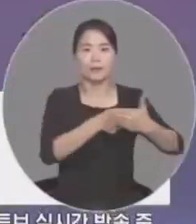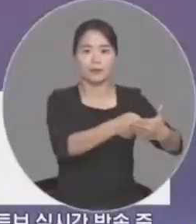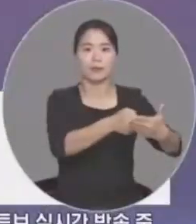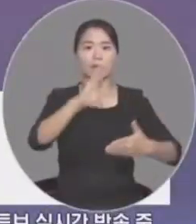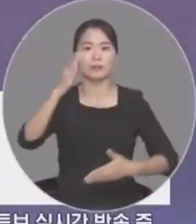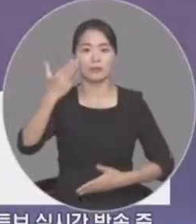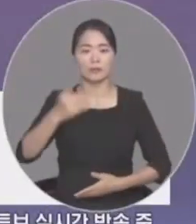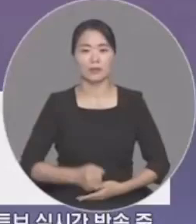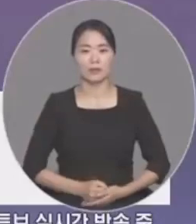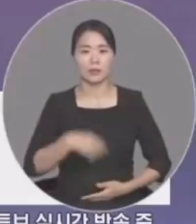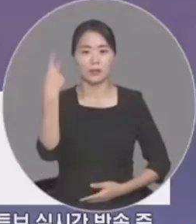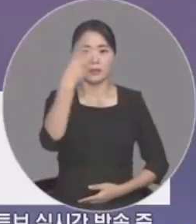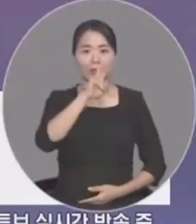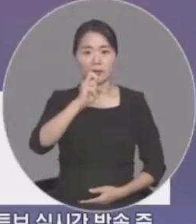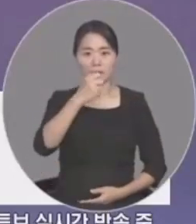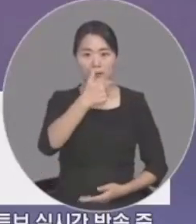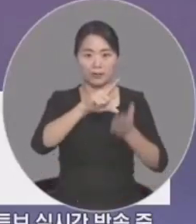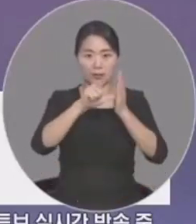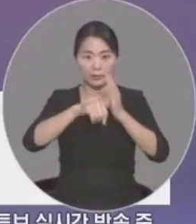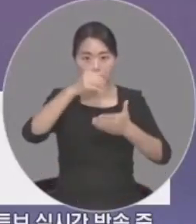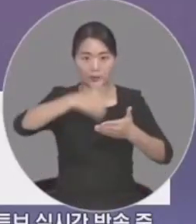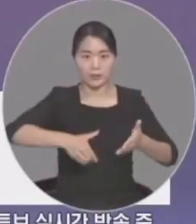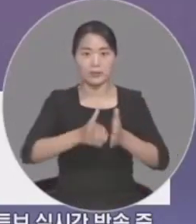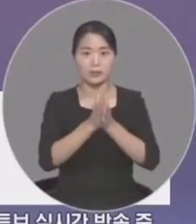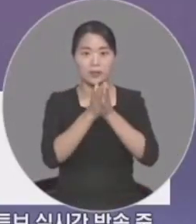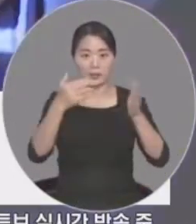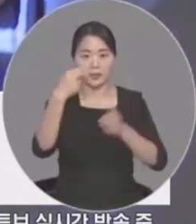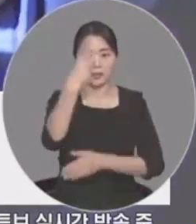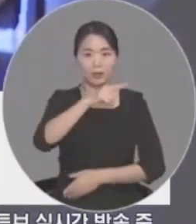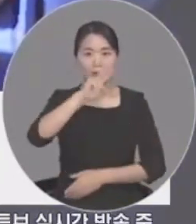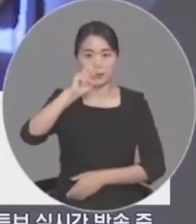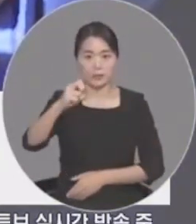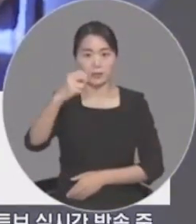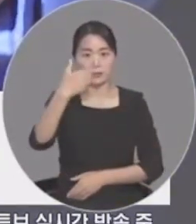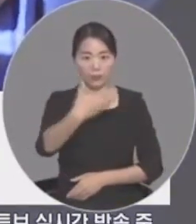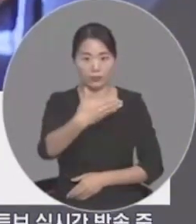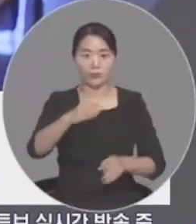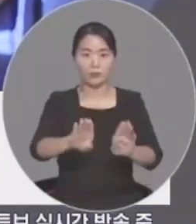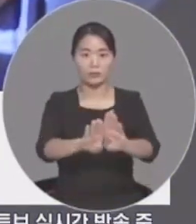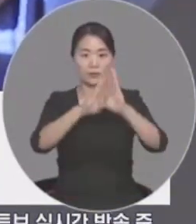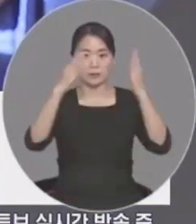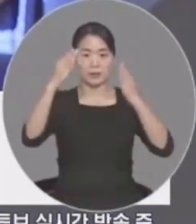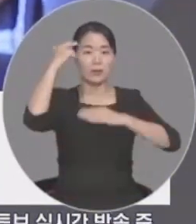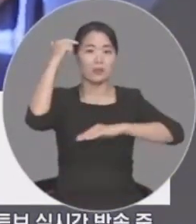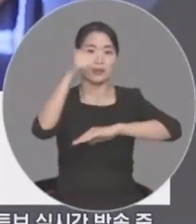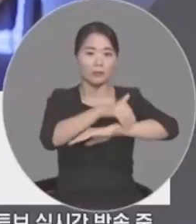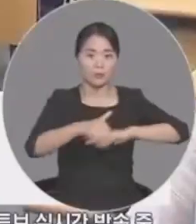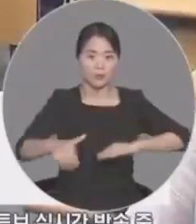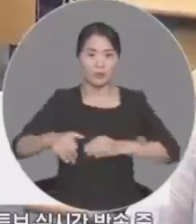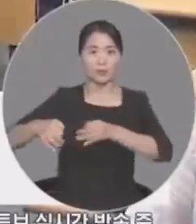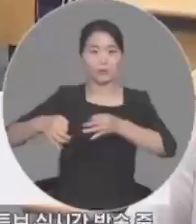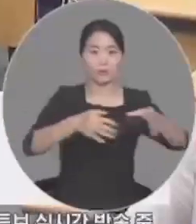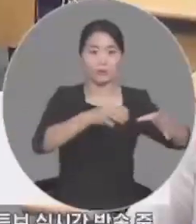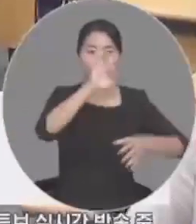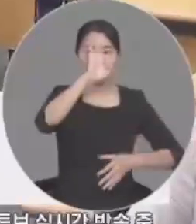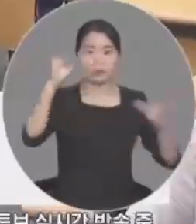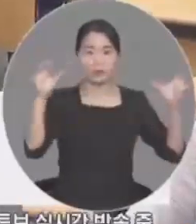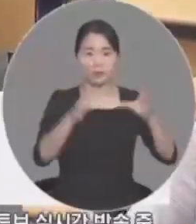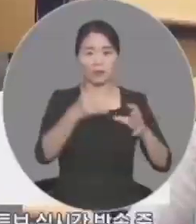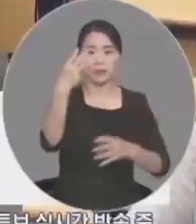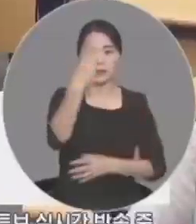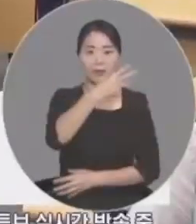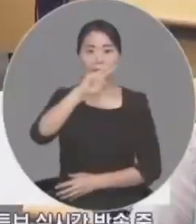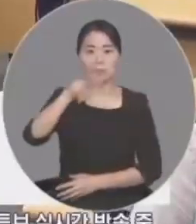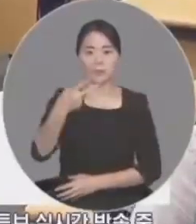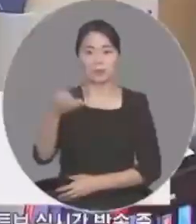설계 등을 거쳐 2026년 착공, 2029년 개통을 목표로 하고 있으며 총 사업비 3,200억 원